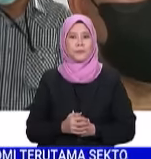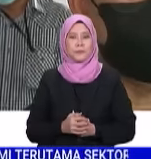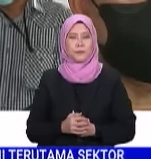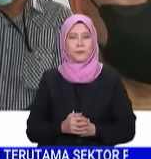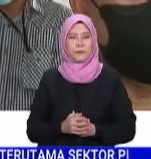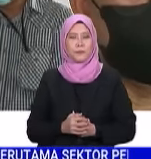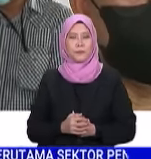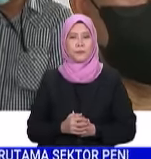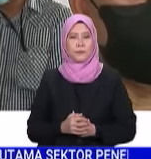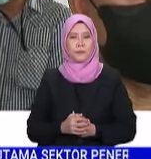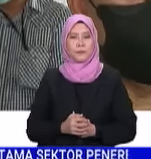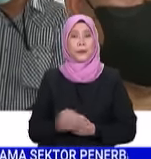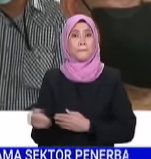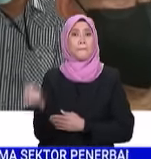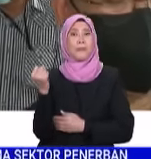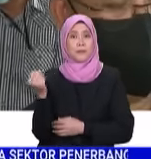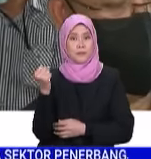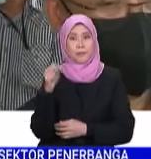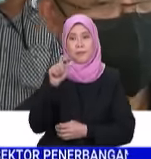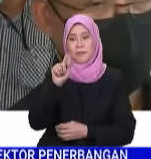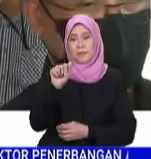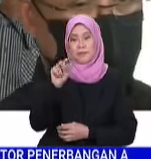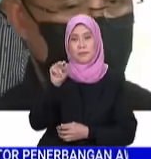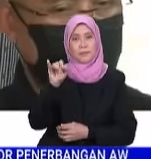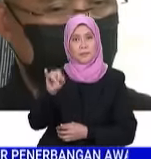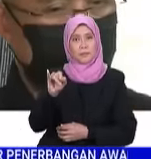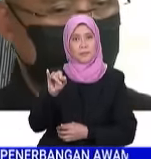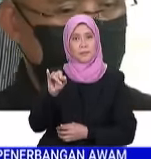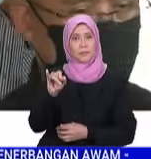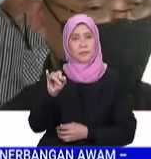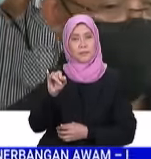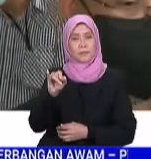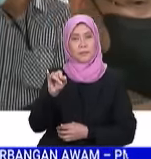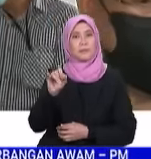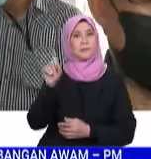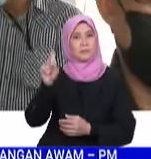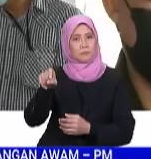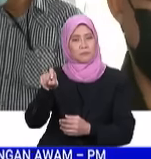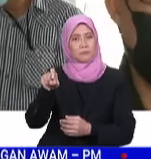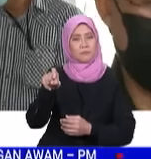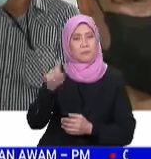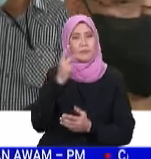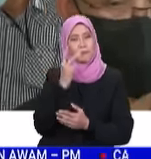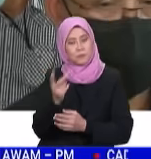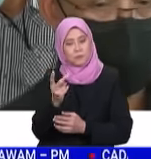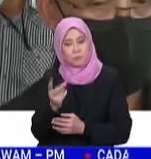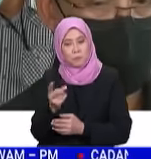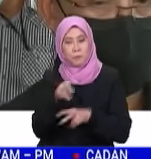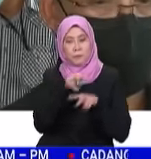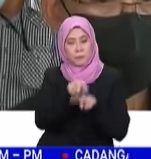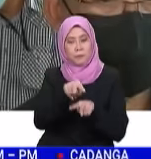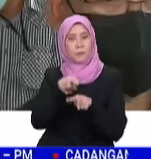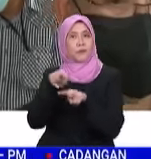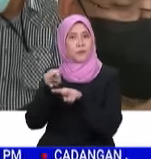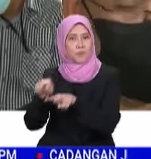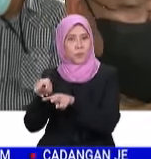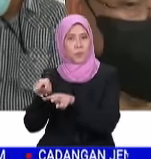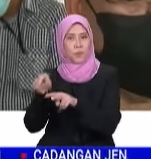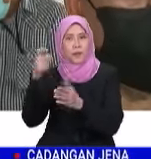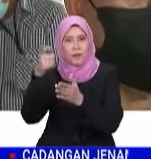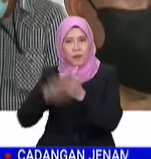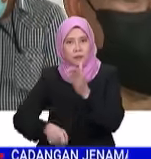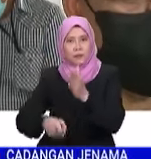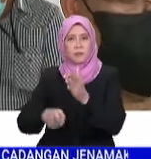Jadi pas Tani juga sayaat per dilih perpantau Dar